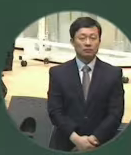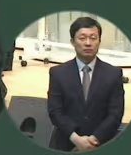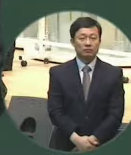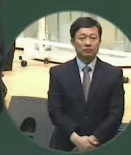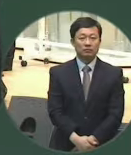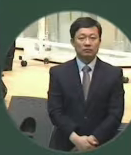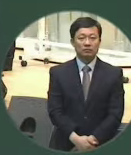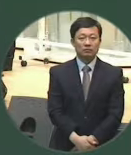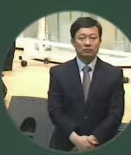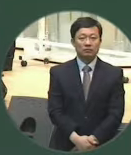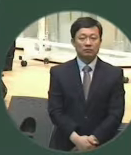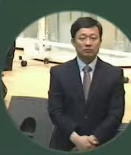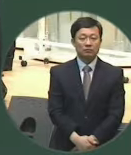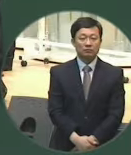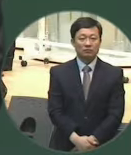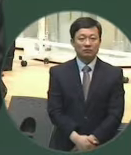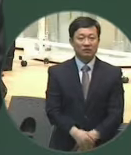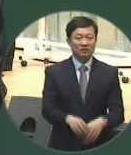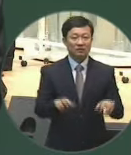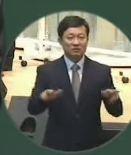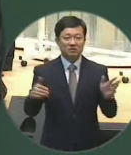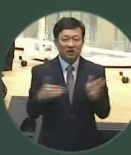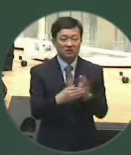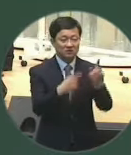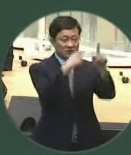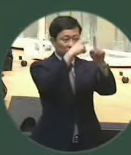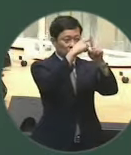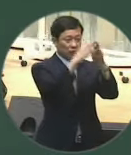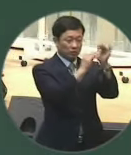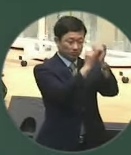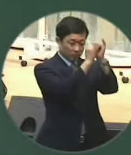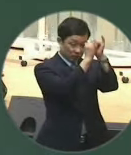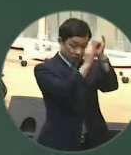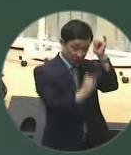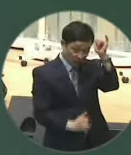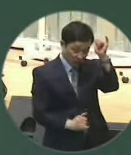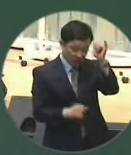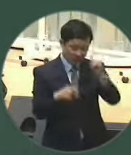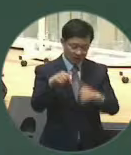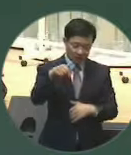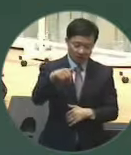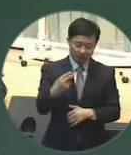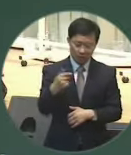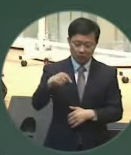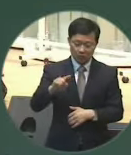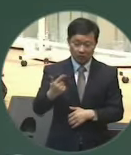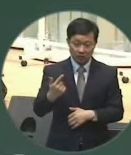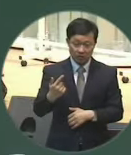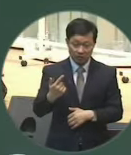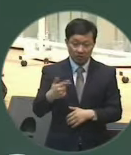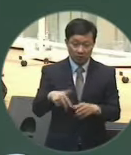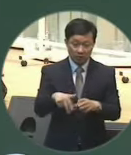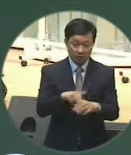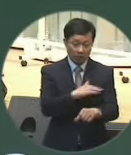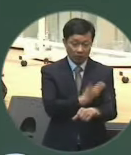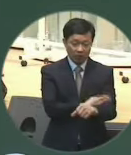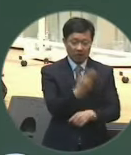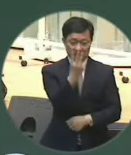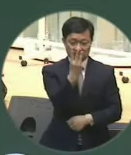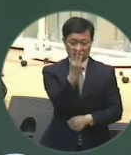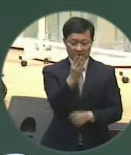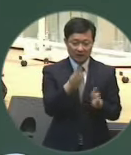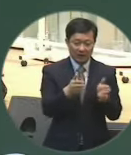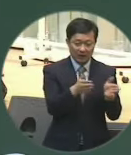역사적으로 교권은 세 종류로 흘러왔습니다. Until now, historically, we see